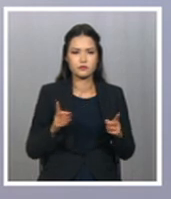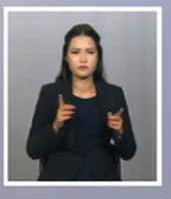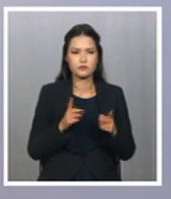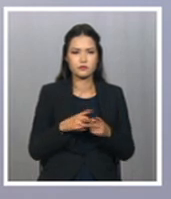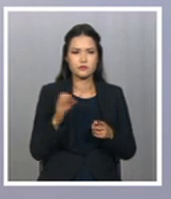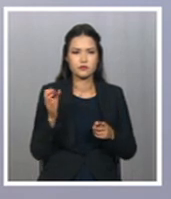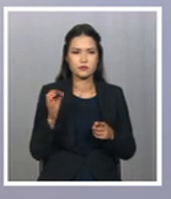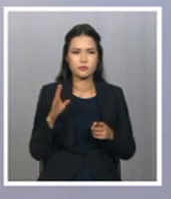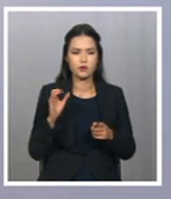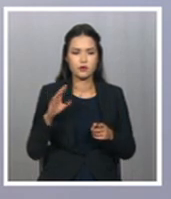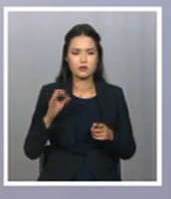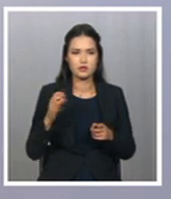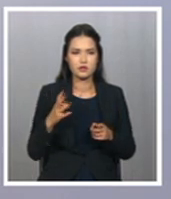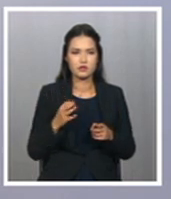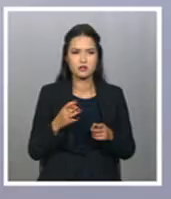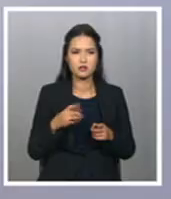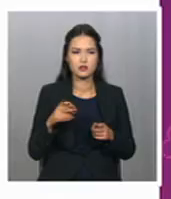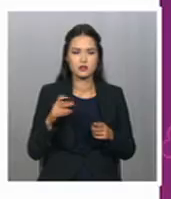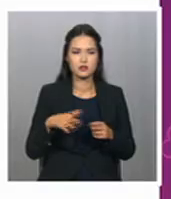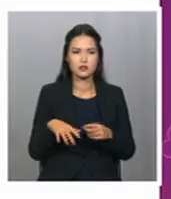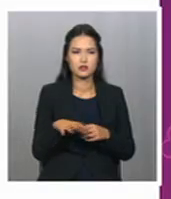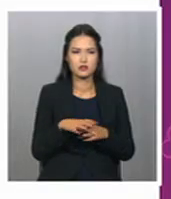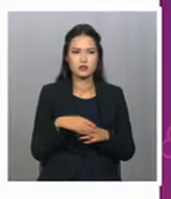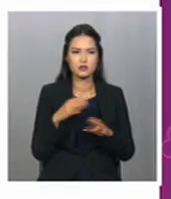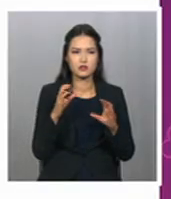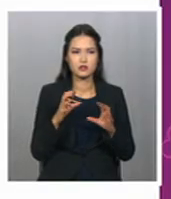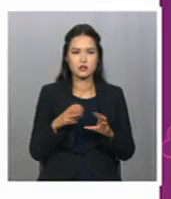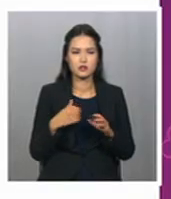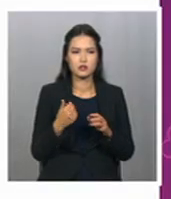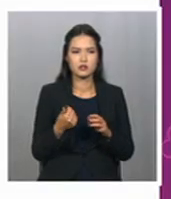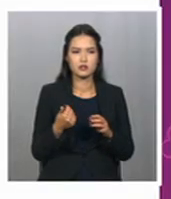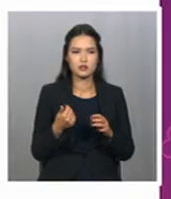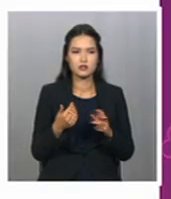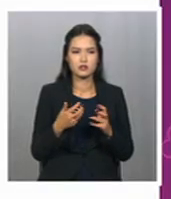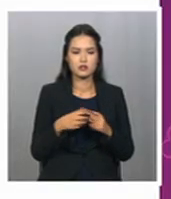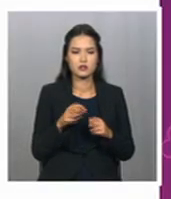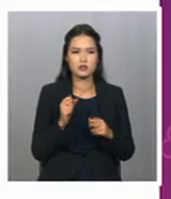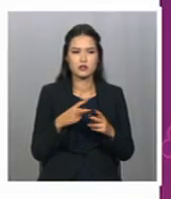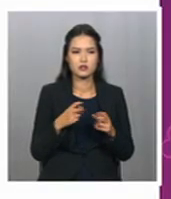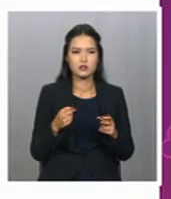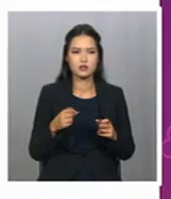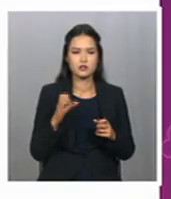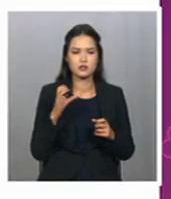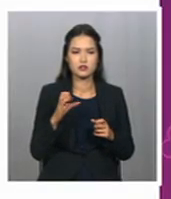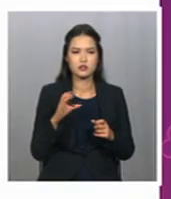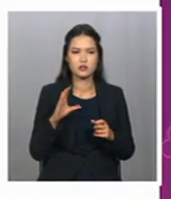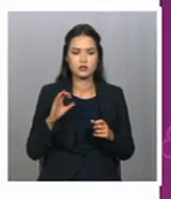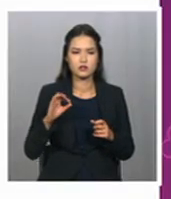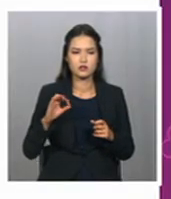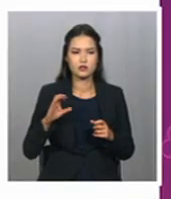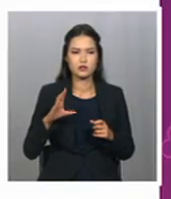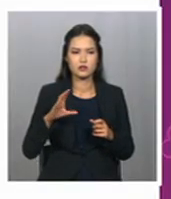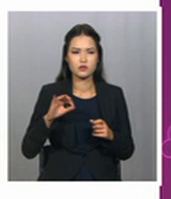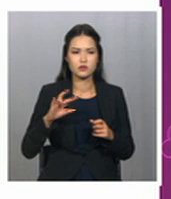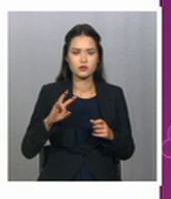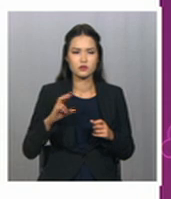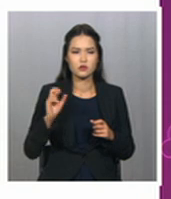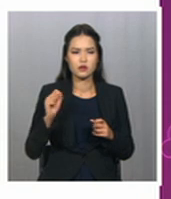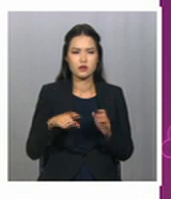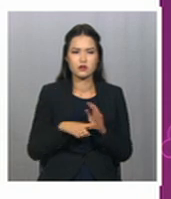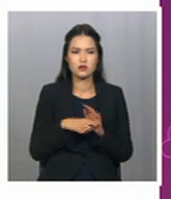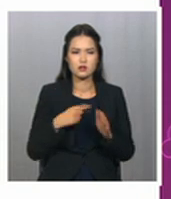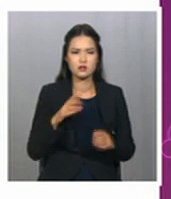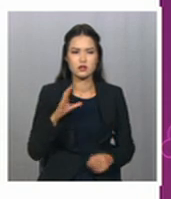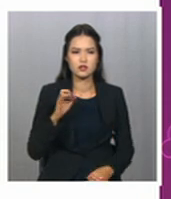пропорциядан А-ны, Б-ны есептейміз. Яғни, А бізде С көбейтілген синус альфа бөлінген